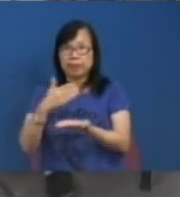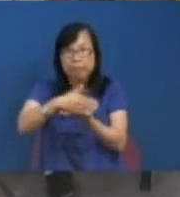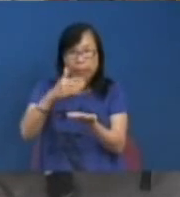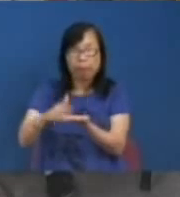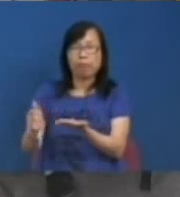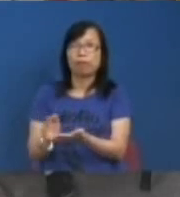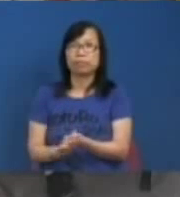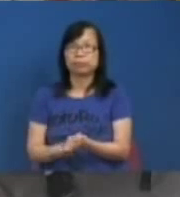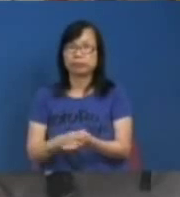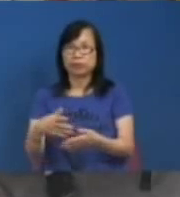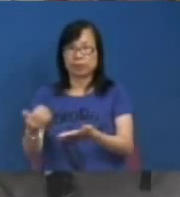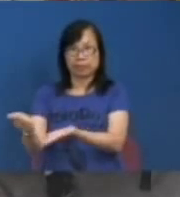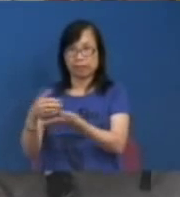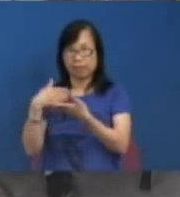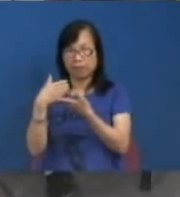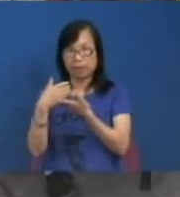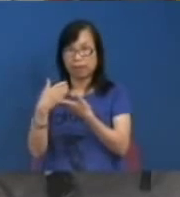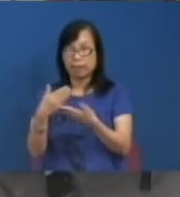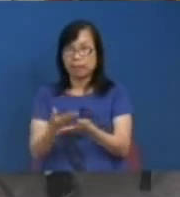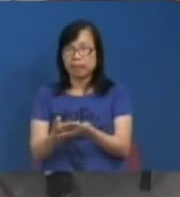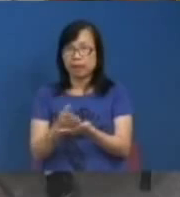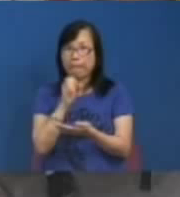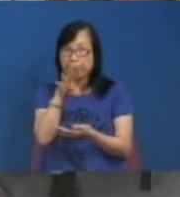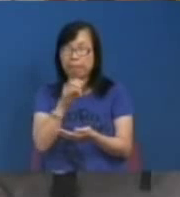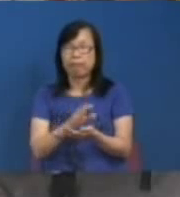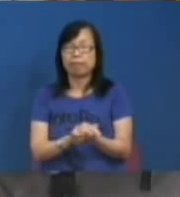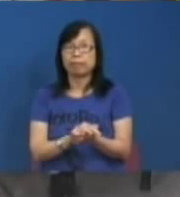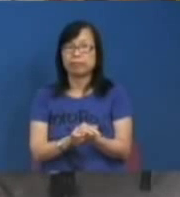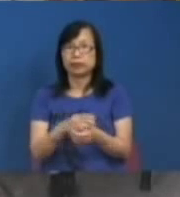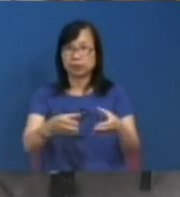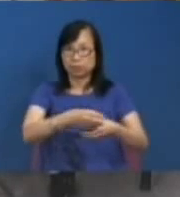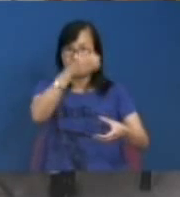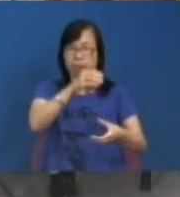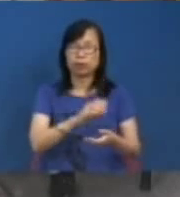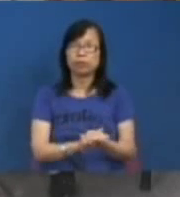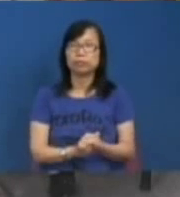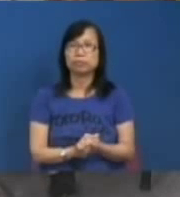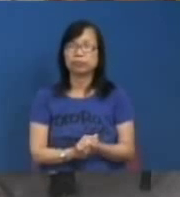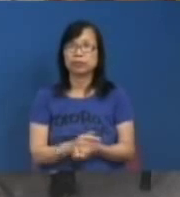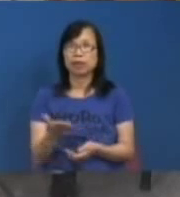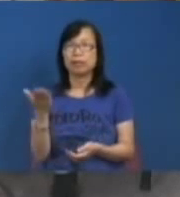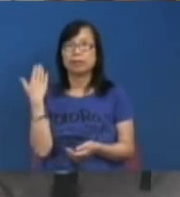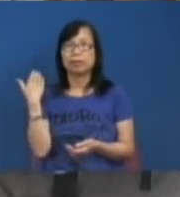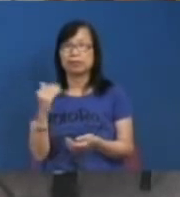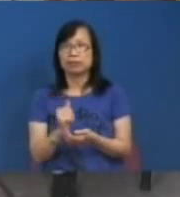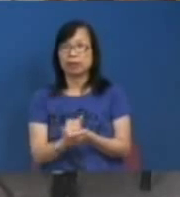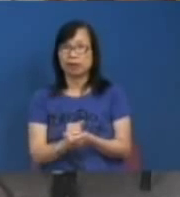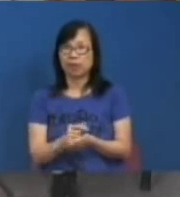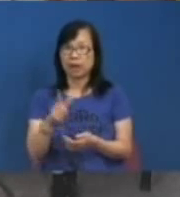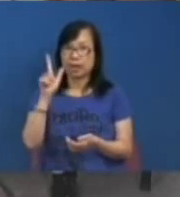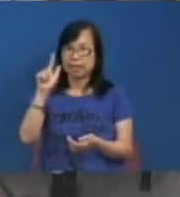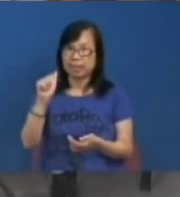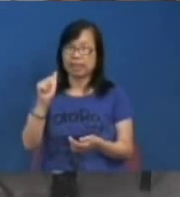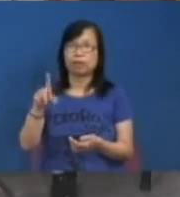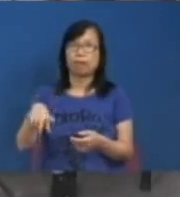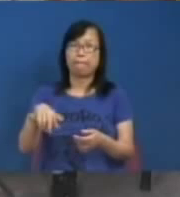個案，亦都請教一下渠務工程有咩可以做到呢。 我想嗰陣時候主要就係咧，佢哋嗰個新舊渠嘅接